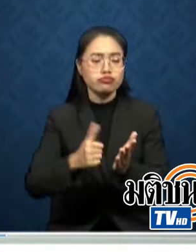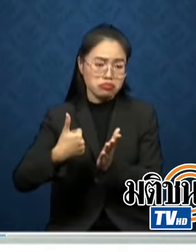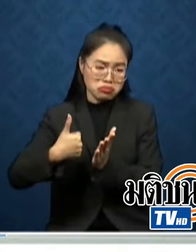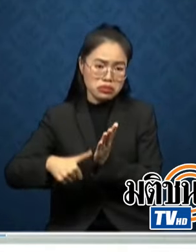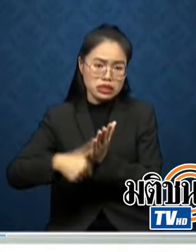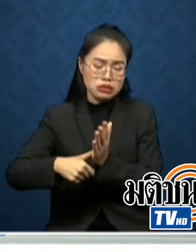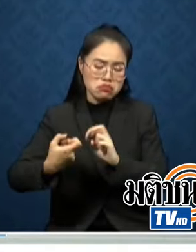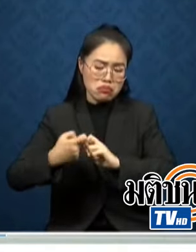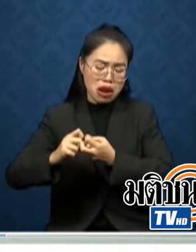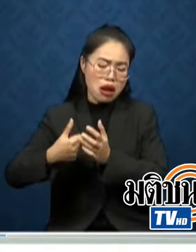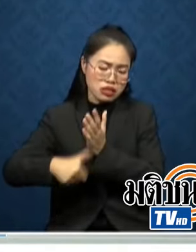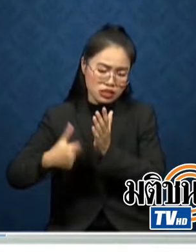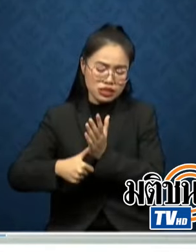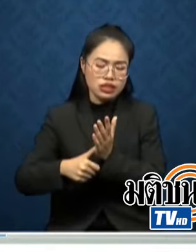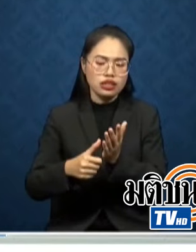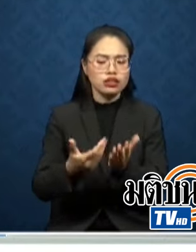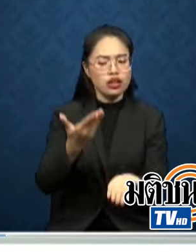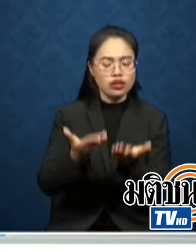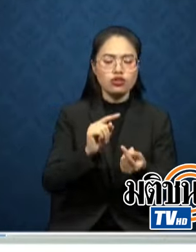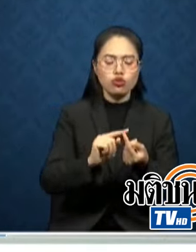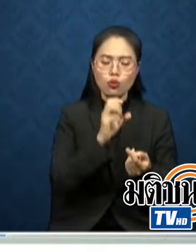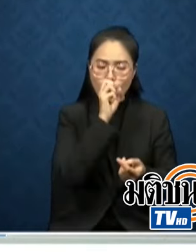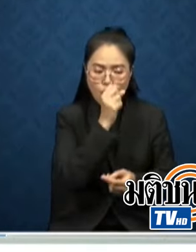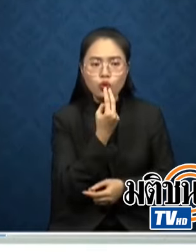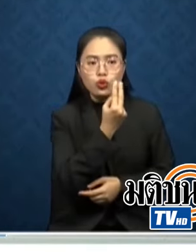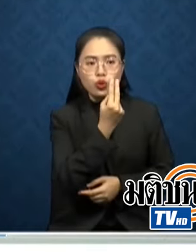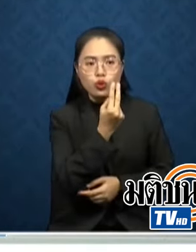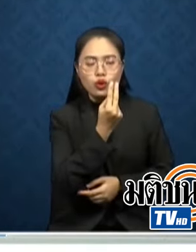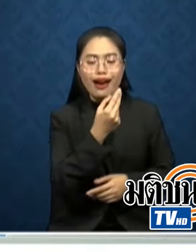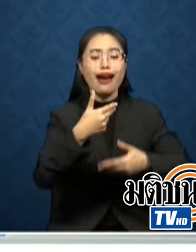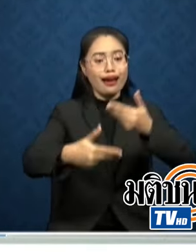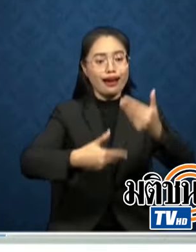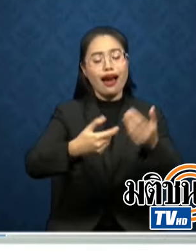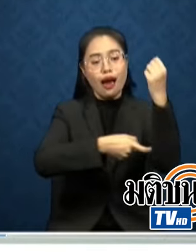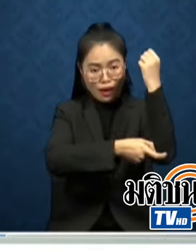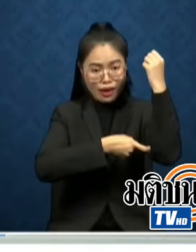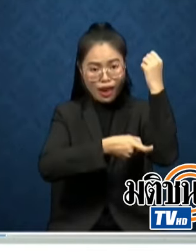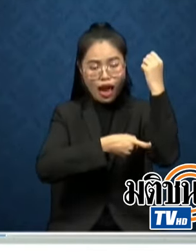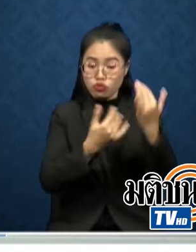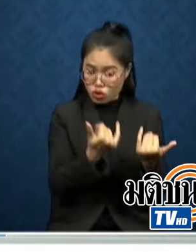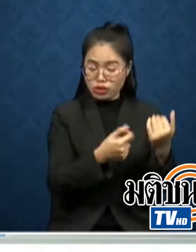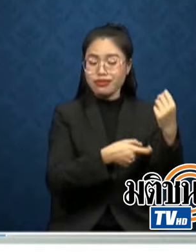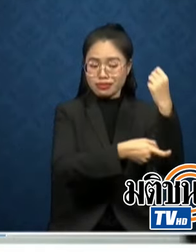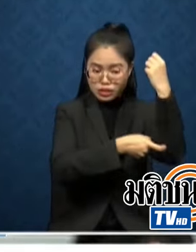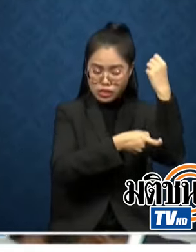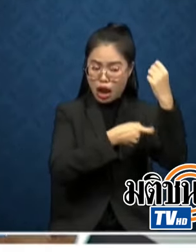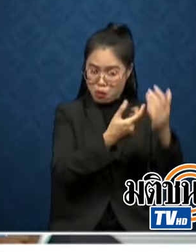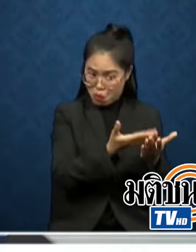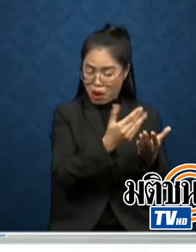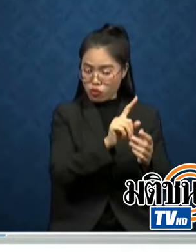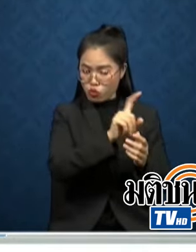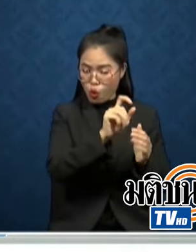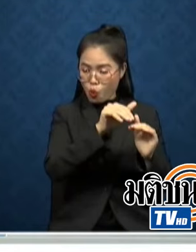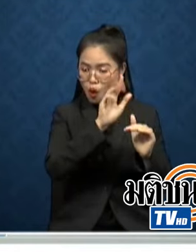นี่หรือว่าเป็นการเปิดตลาดใหม่ๆนะครับราคายางพาราซึ่ง สูงขึ้นจนปัจจุบันนี้ก็เกือบถึง100บาทแ